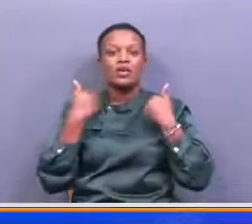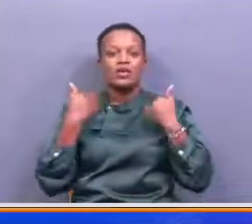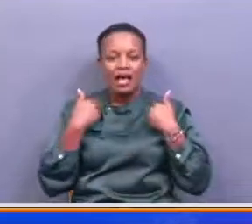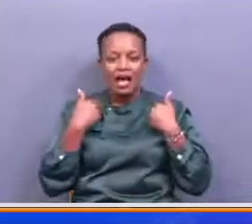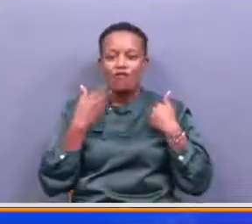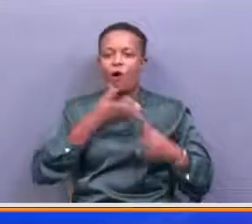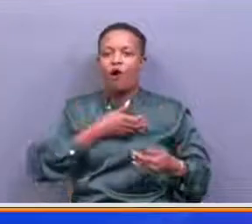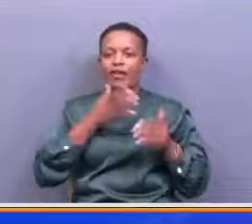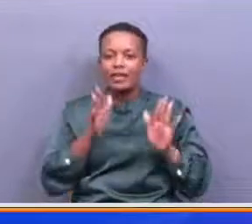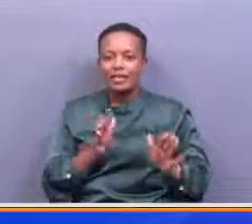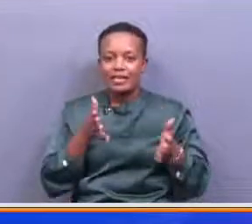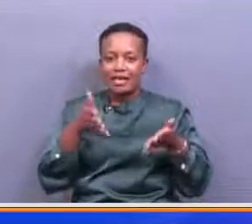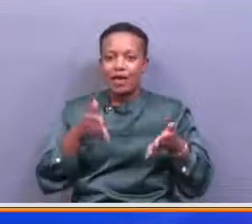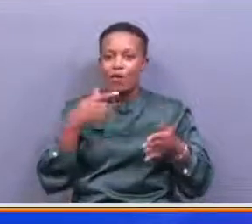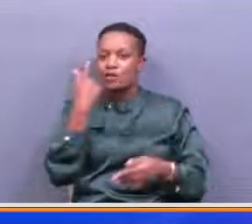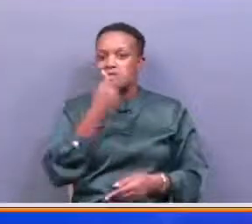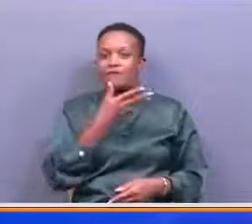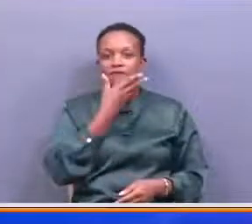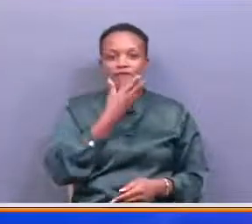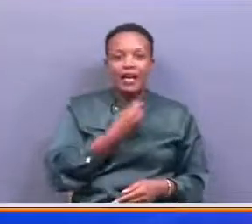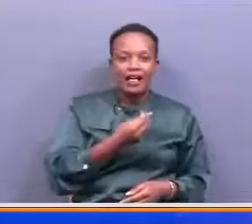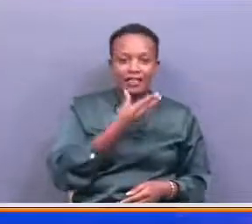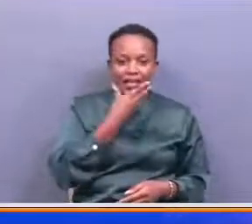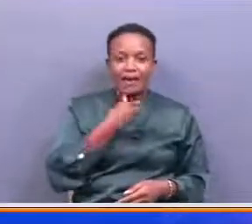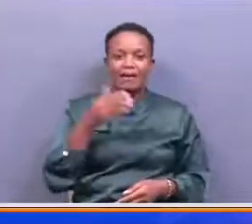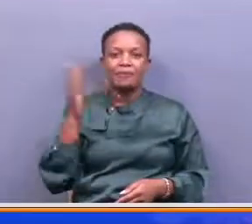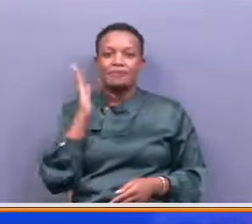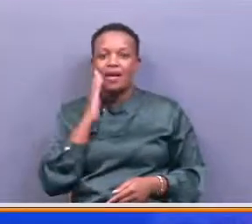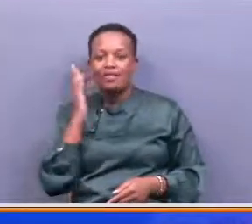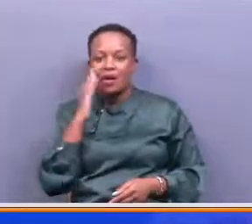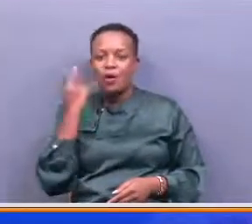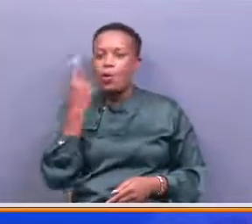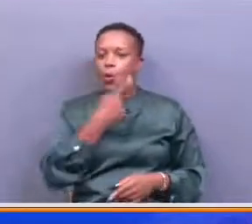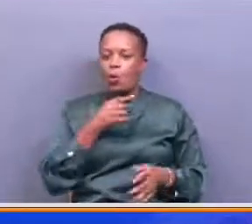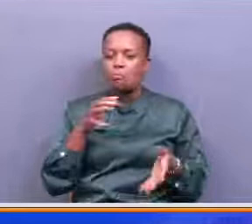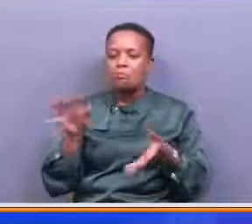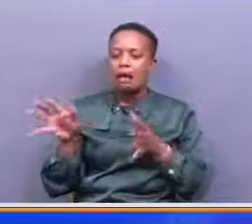baba, angali anajivuna kutembea mbele ya watu. Na ana aibu.